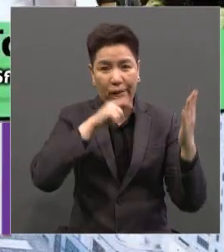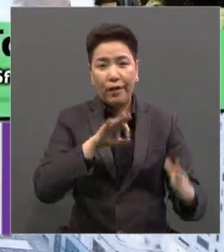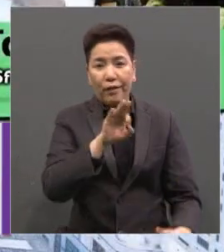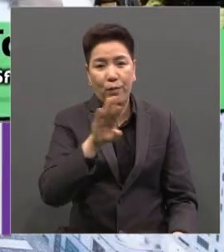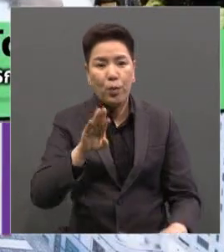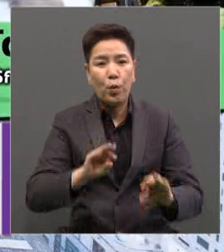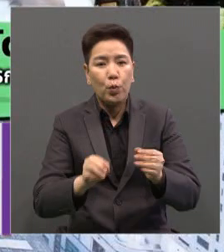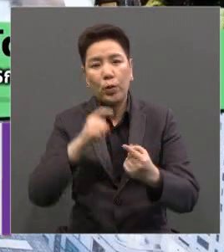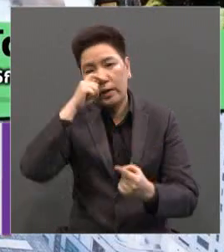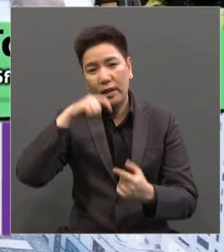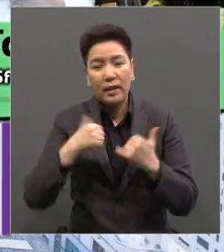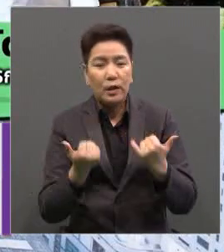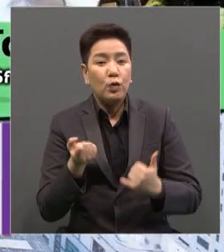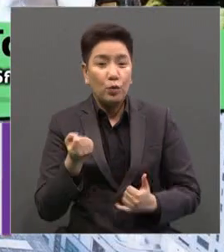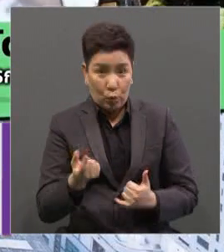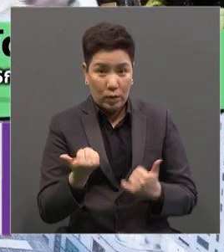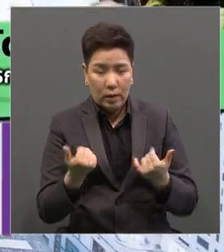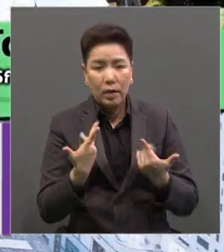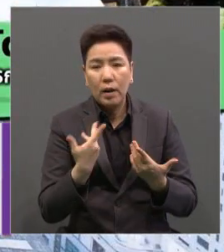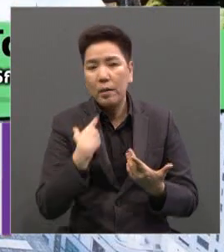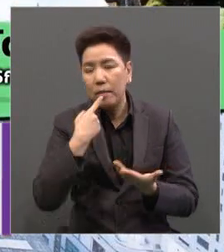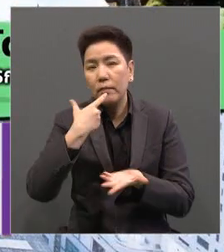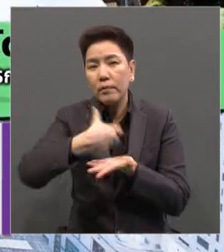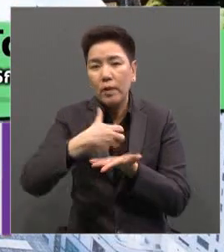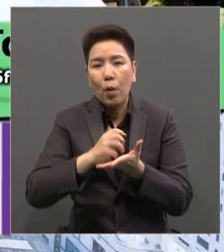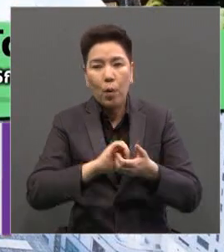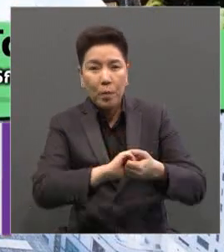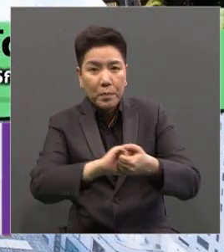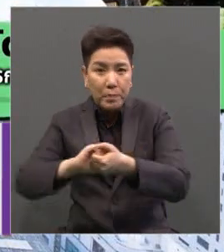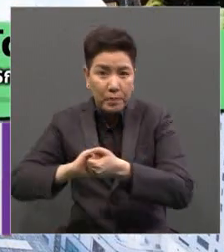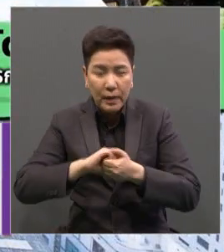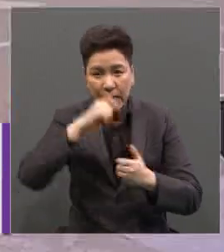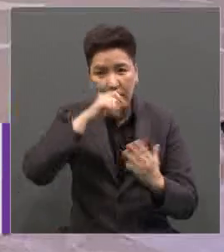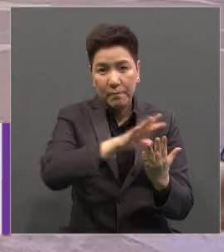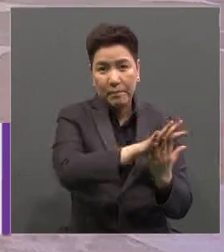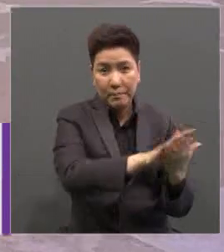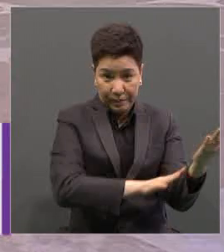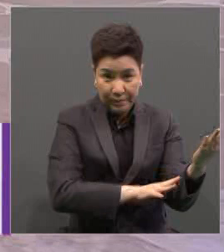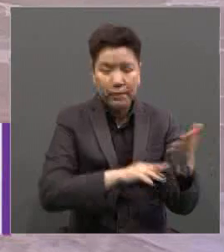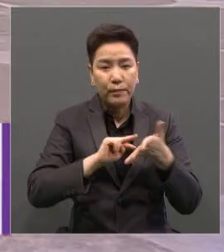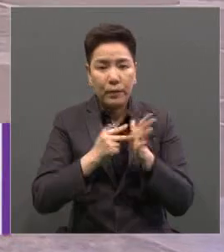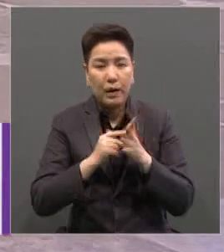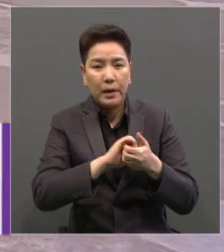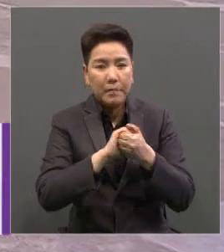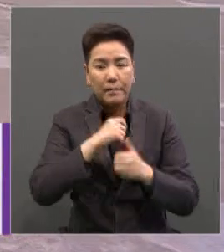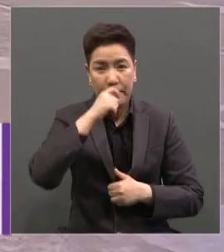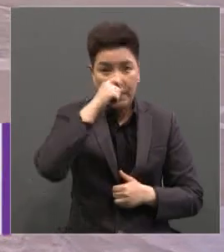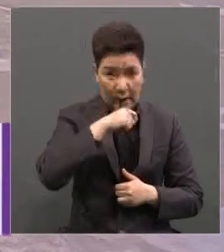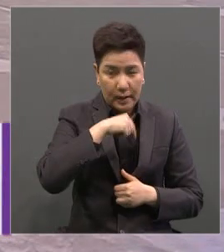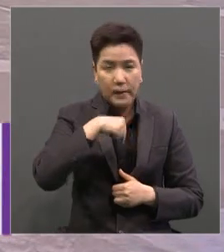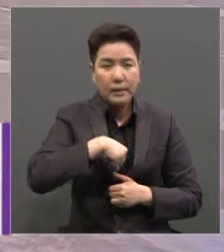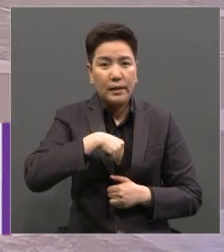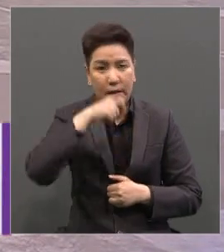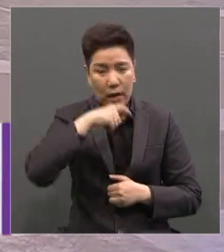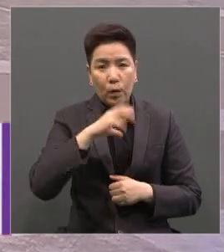ทางเพจ Facebook Radio Thailand Liveด้วยนะครับท่านก็ได้อัพเดทเกี่ยวกับความสัมพันธ์ของประเทศไทยโดยระบุว่าความสัมพันธ์ระหว่างไทยเรา